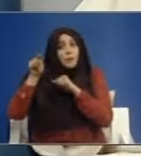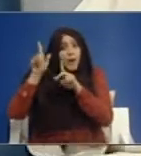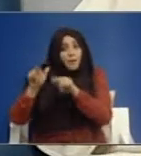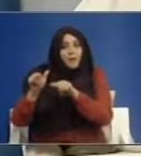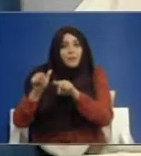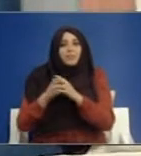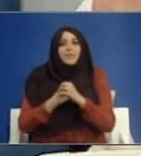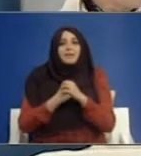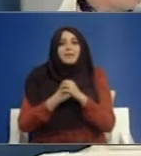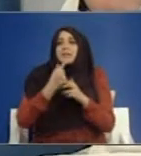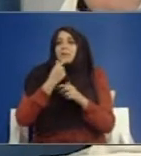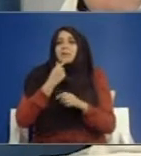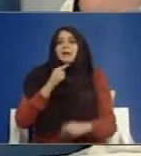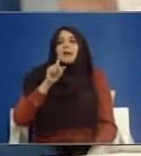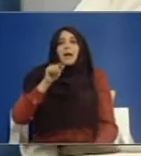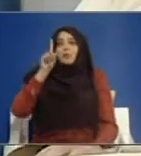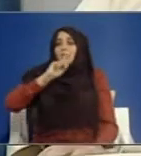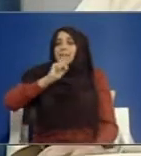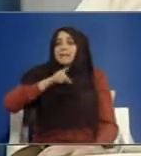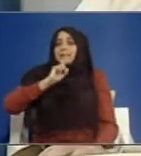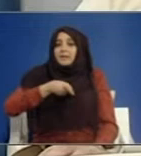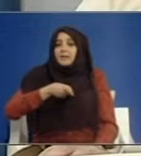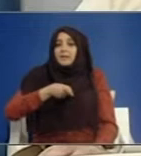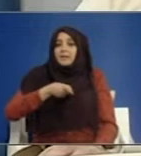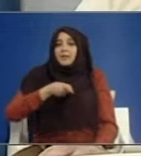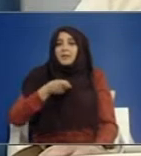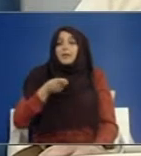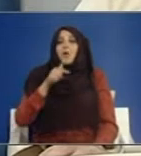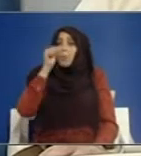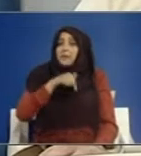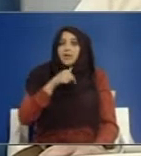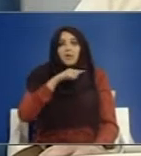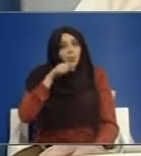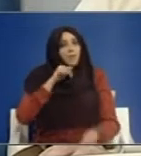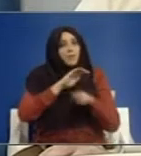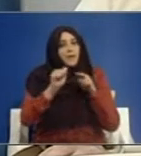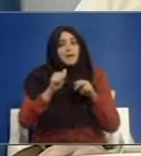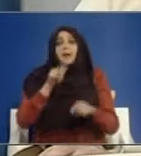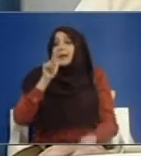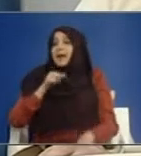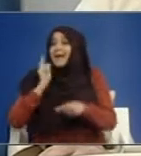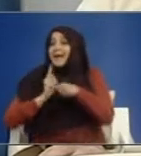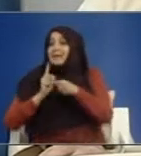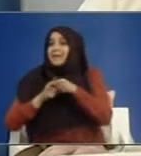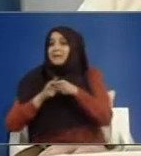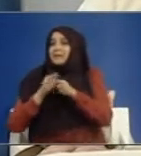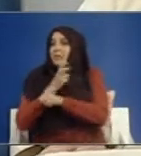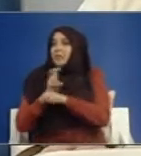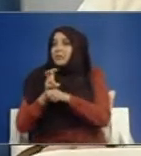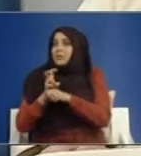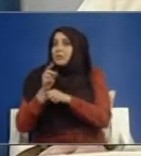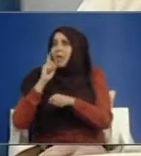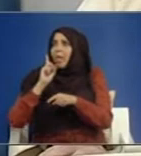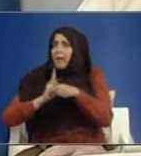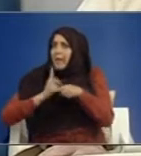أراده الله تعالى من المكلفين، هناك منهيات نهى عنها وحذر منها